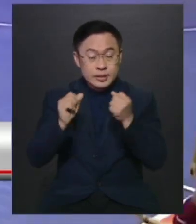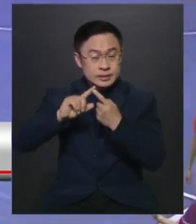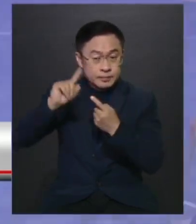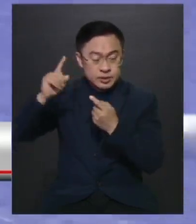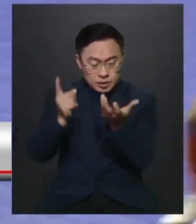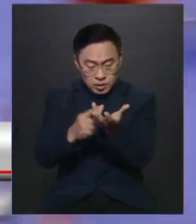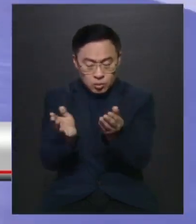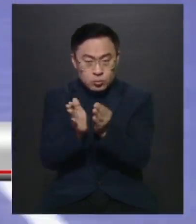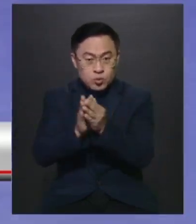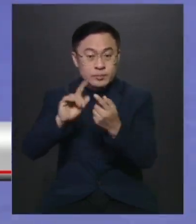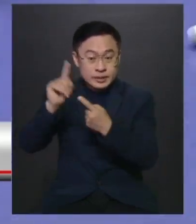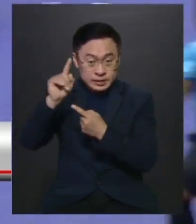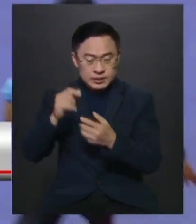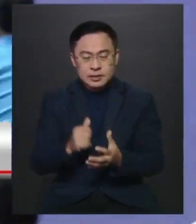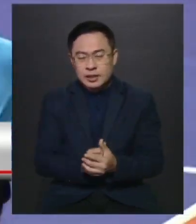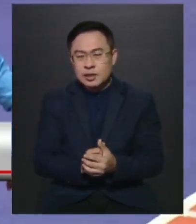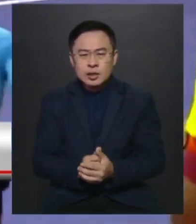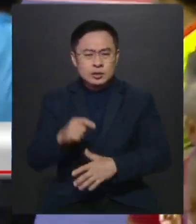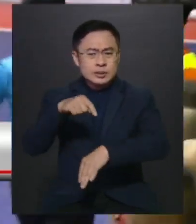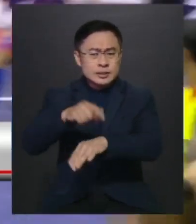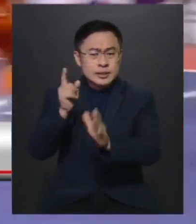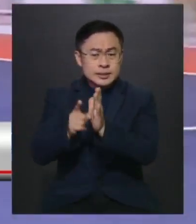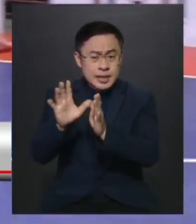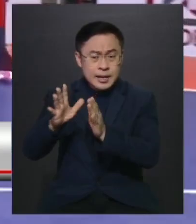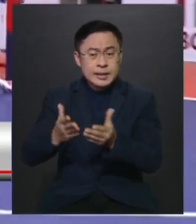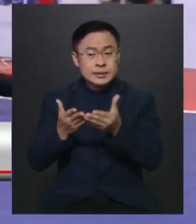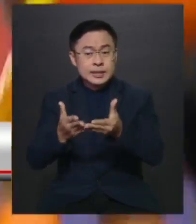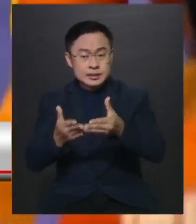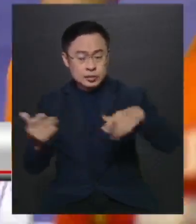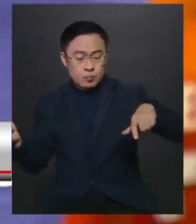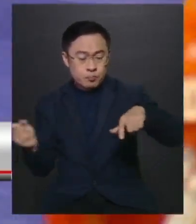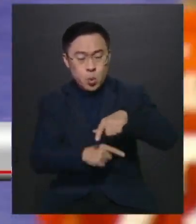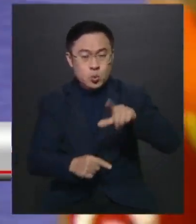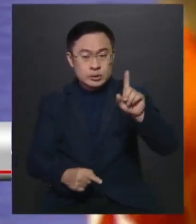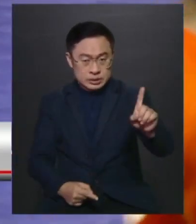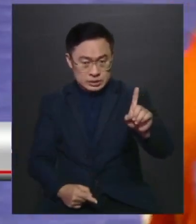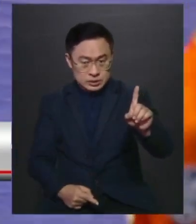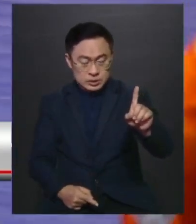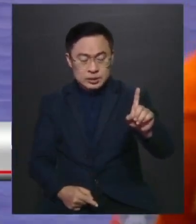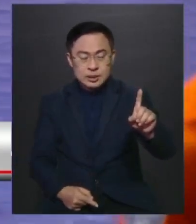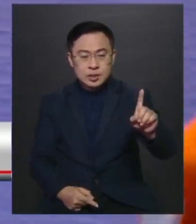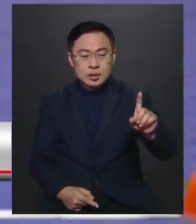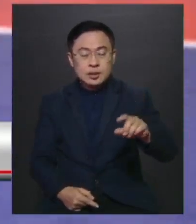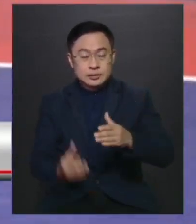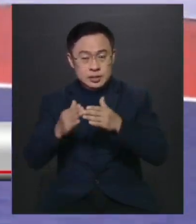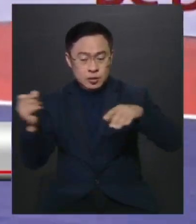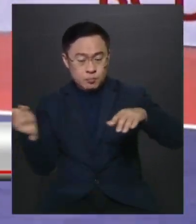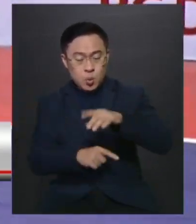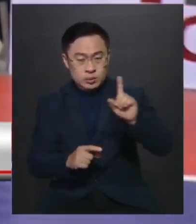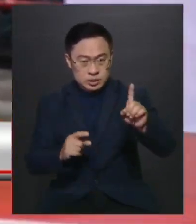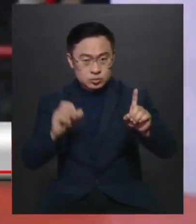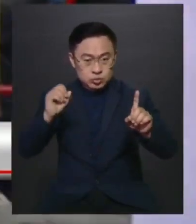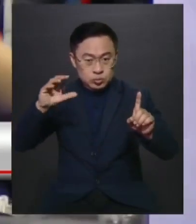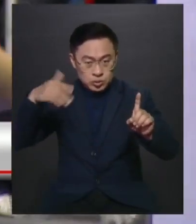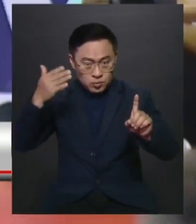ท่าเรือ asmนั้นได้ประตูออกนำห้องเย็นท่าข้ามไปก่อน 1ประตูต่อ 0จากการยิงของมังกรค่ะจากนั้น